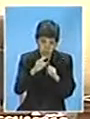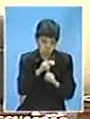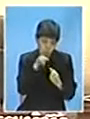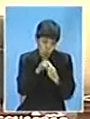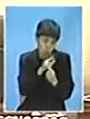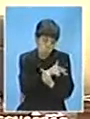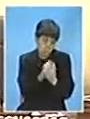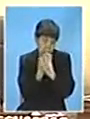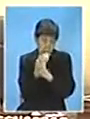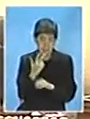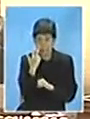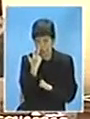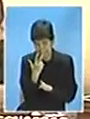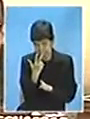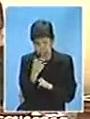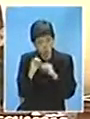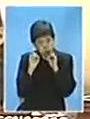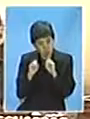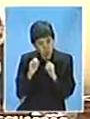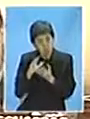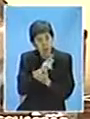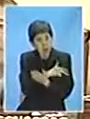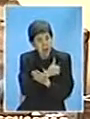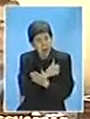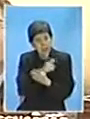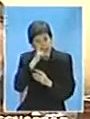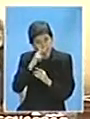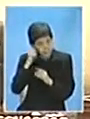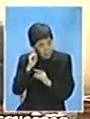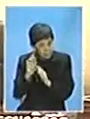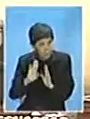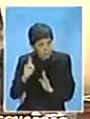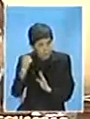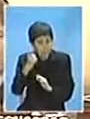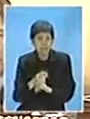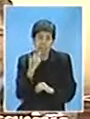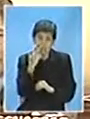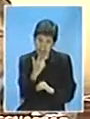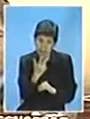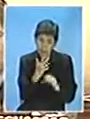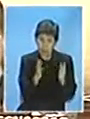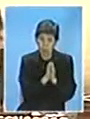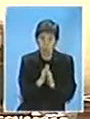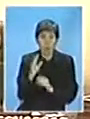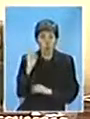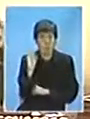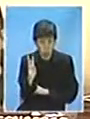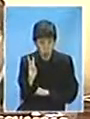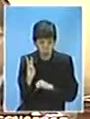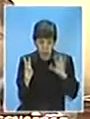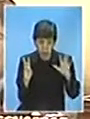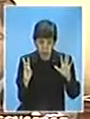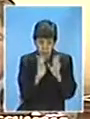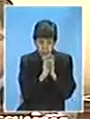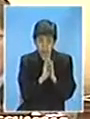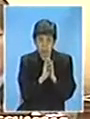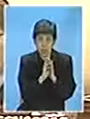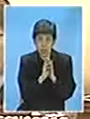ทย3สอนการแพทย์แผนไทยประยุกต์นะอีก3ก็เป็น6นะครับ6กับ5ก็เป็น